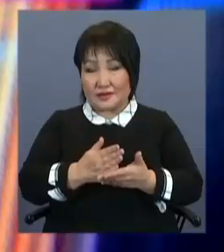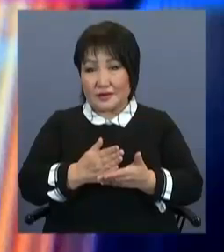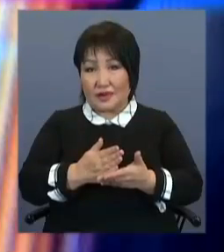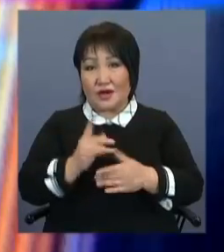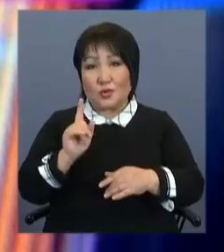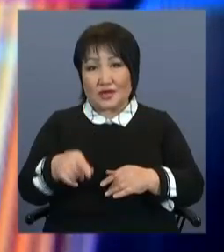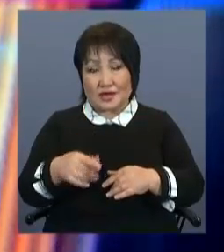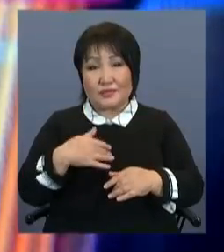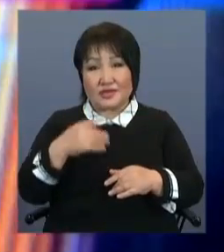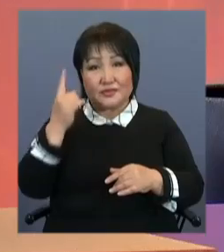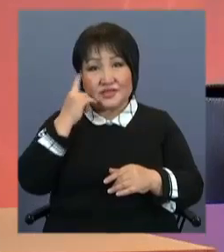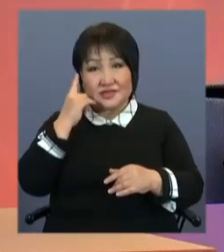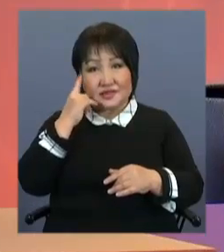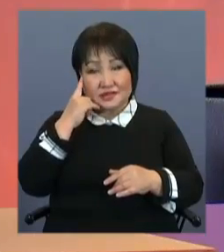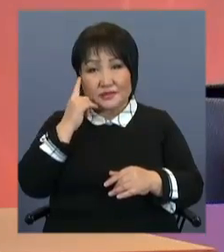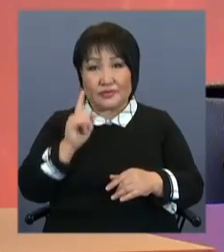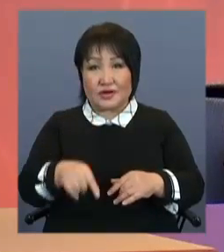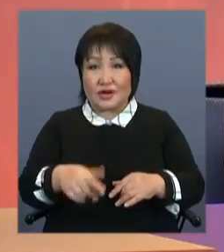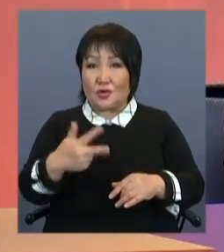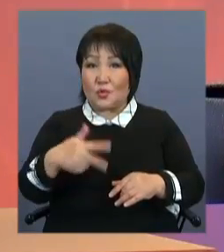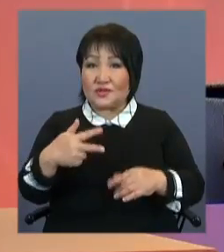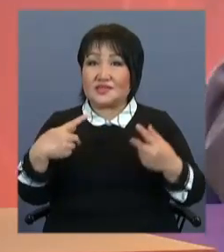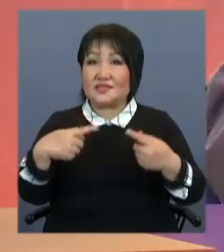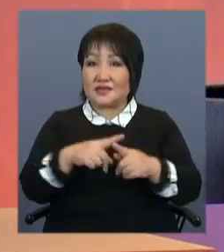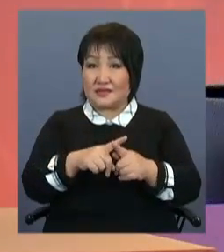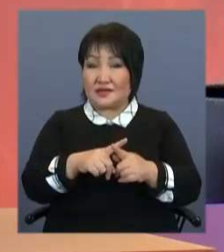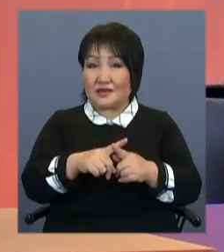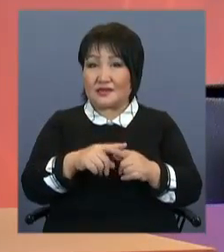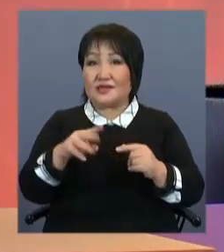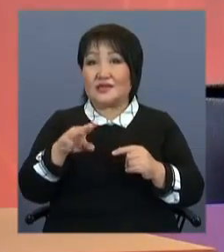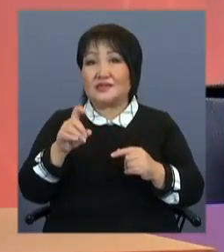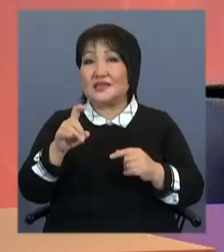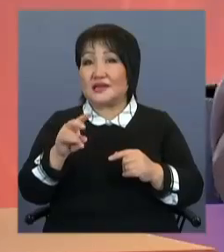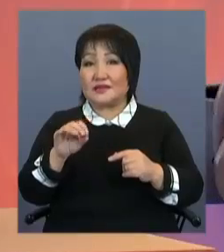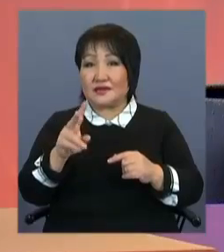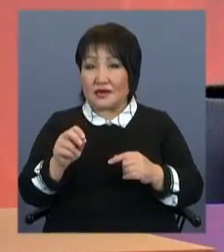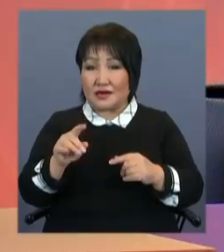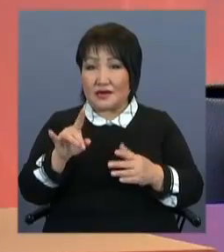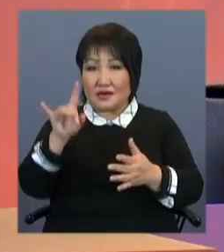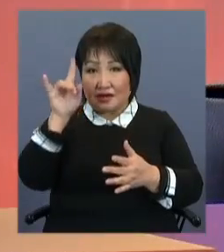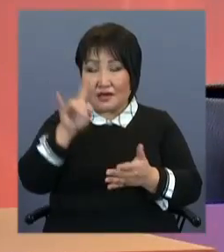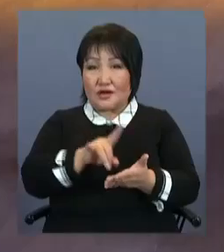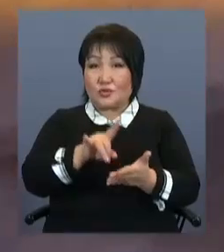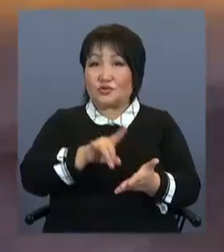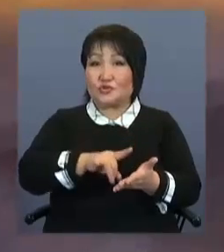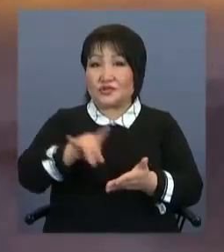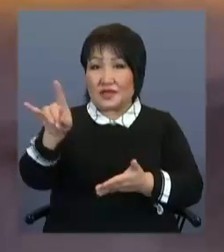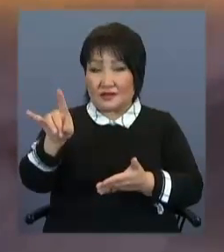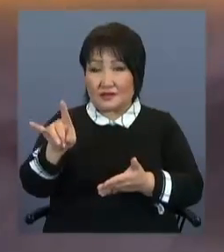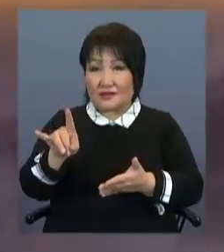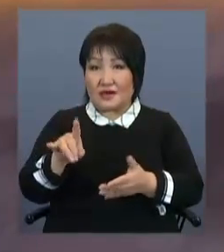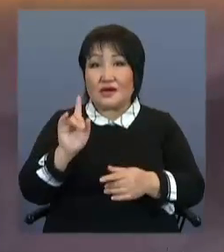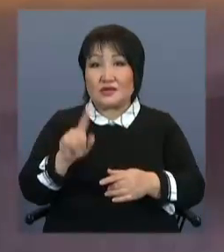менің оқып естігенім 30 техника ма? Солай 300-ден астам қару-жарақ. Иә. Сонда тек